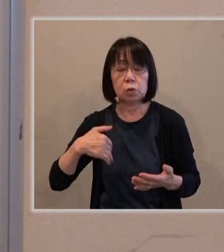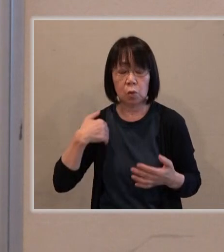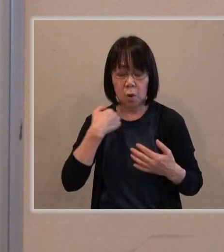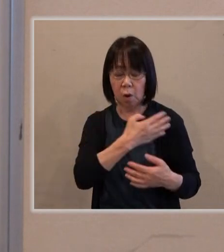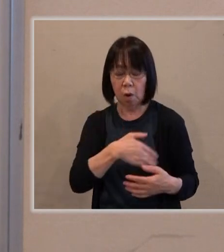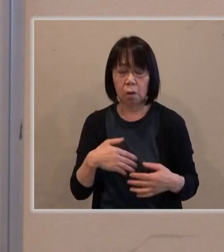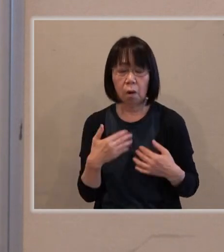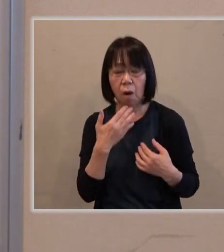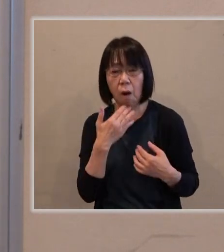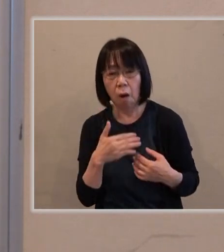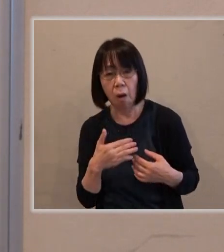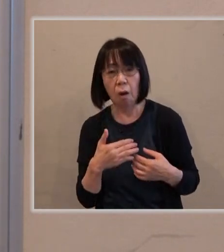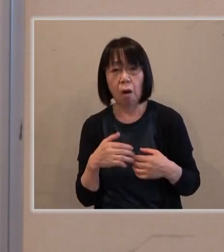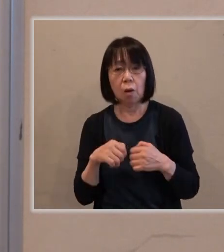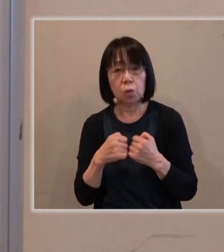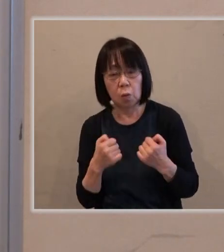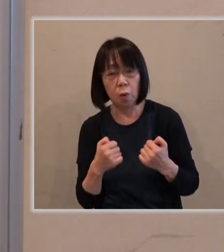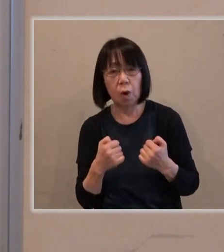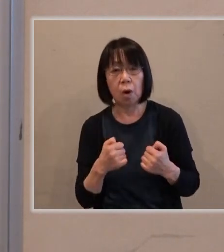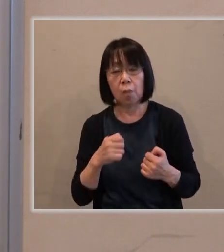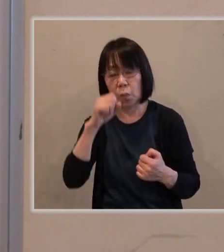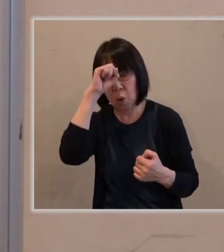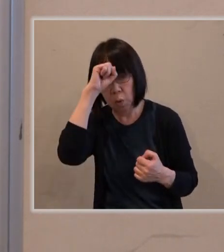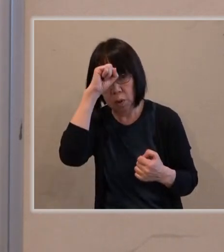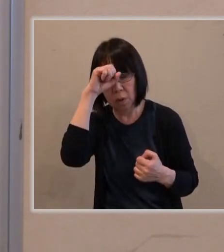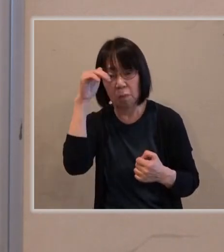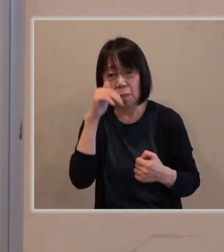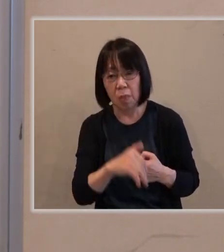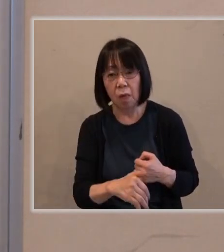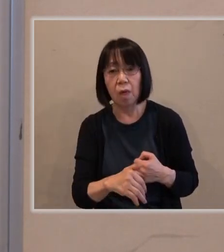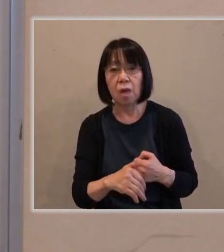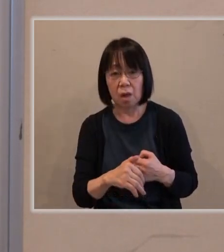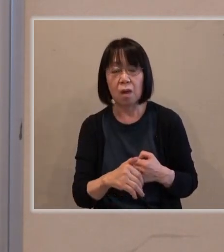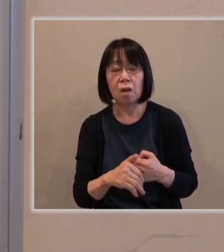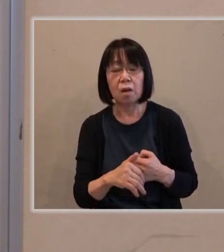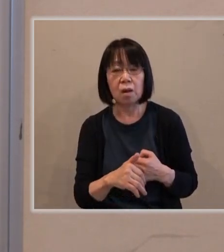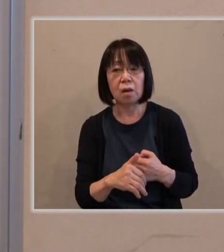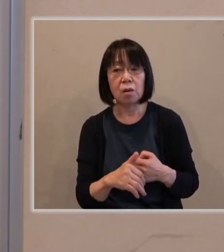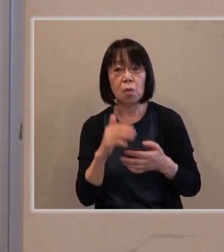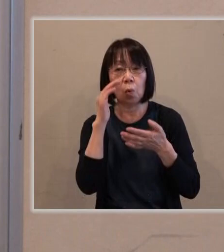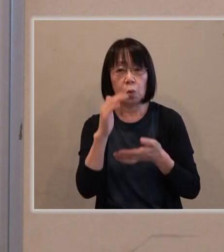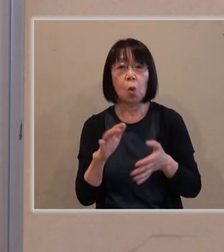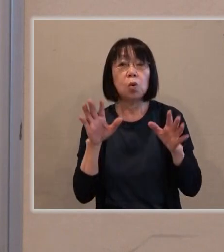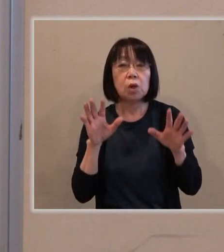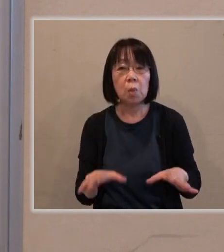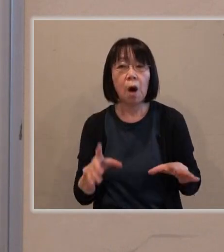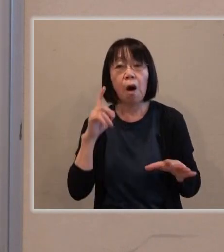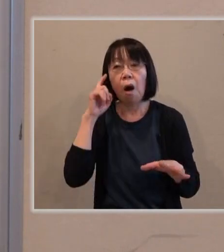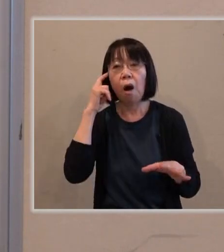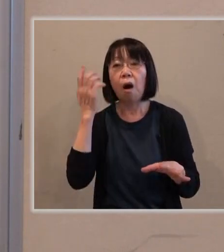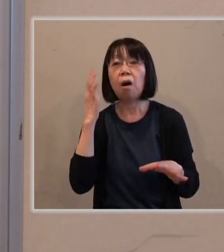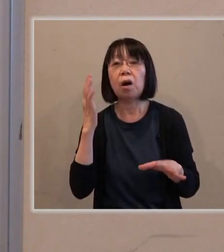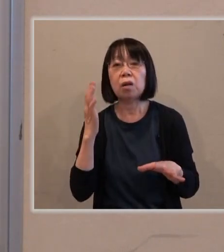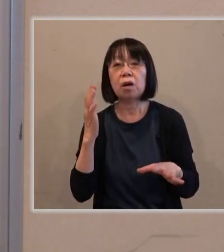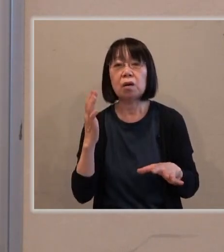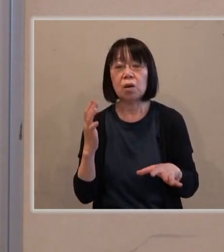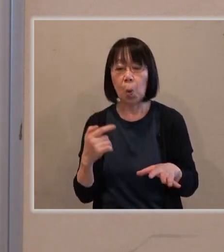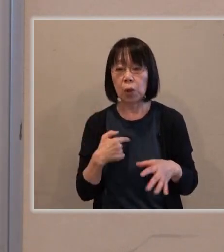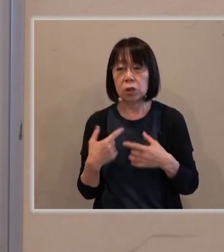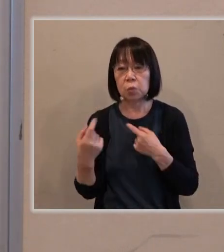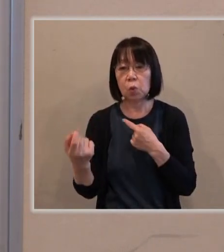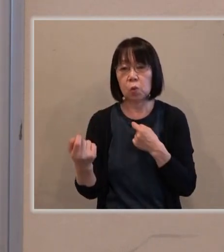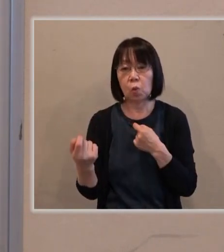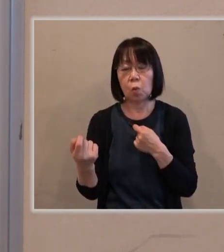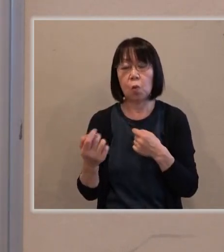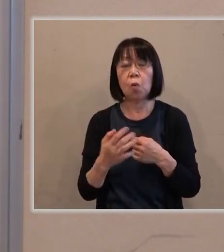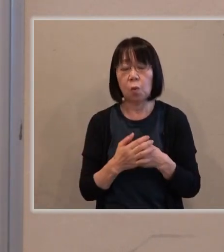になるとか病気になるとか衰えた時のことって今多分考えられないと思うんですね。私も多分そうだったので